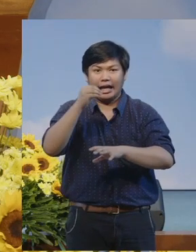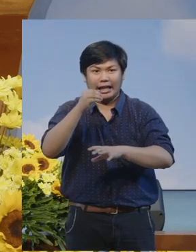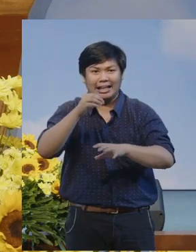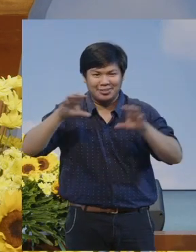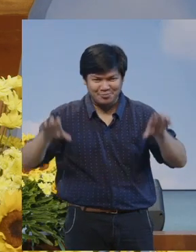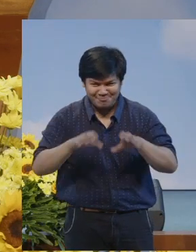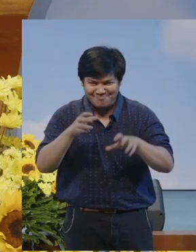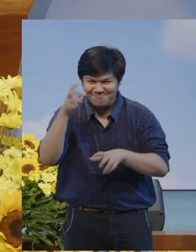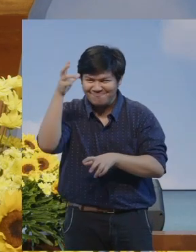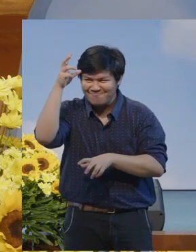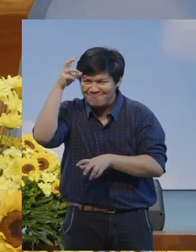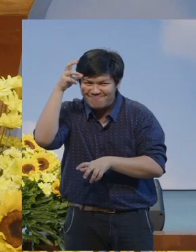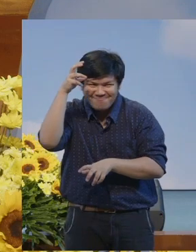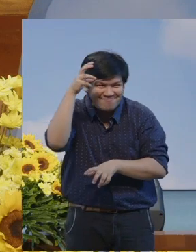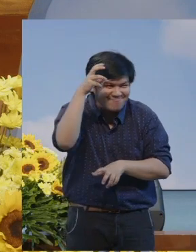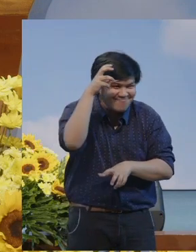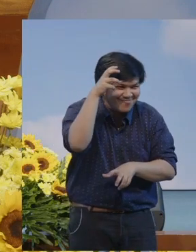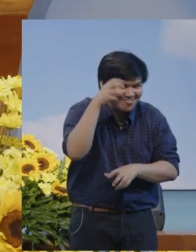demonyo.